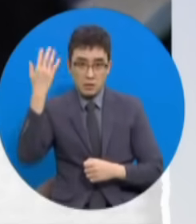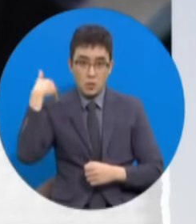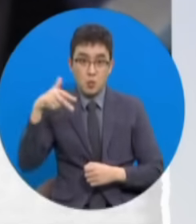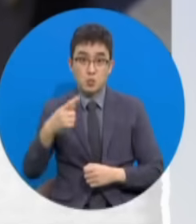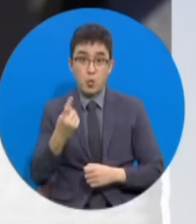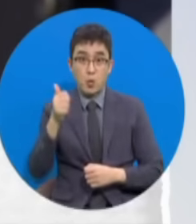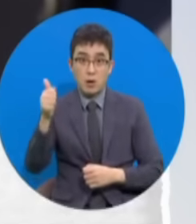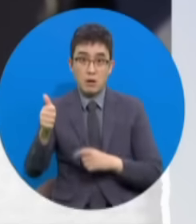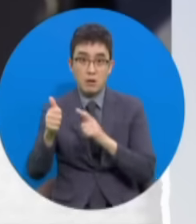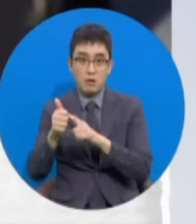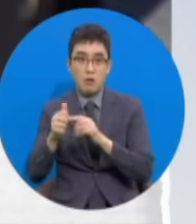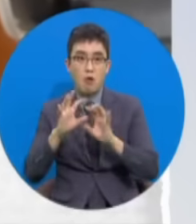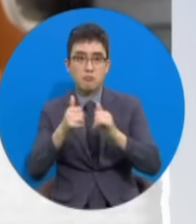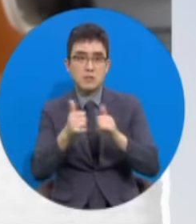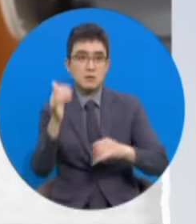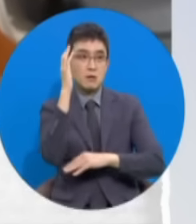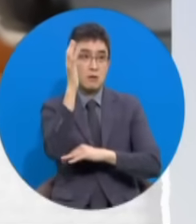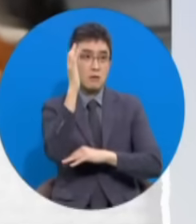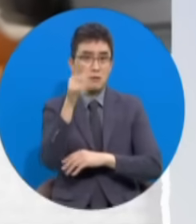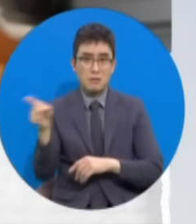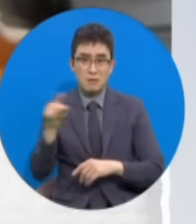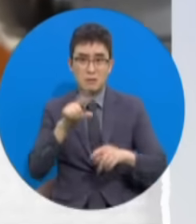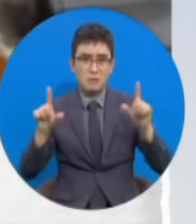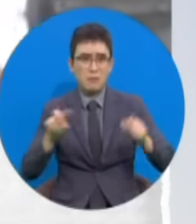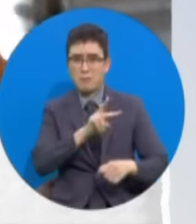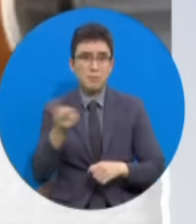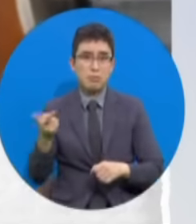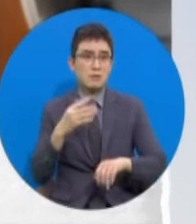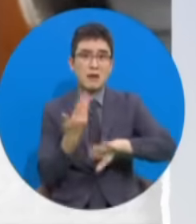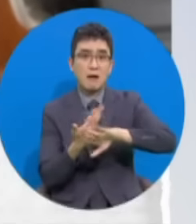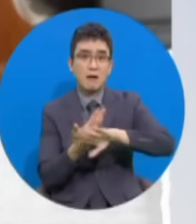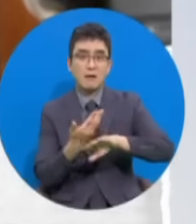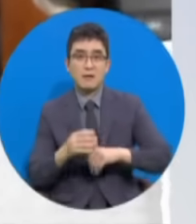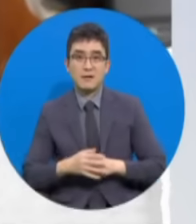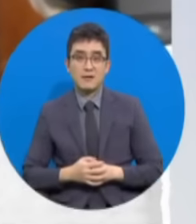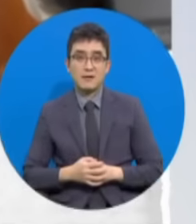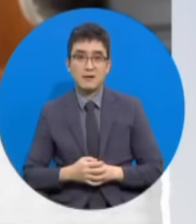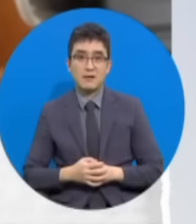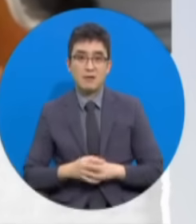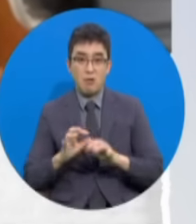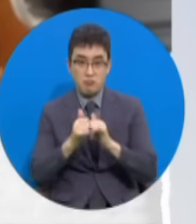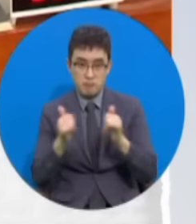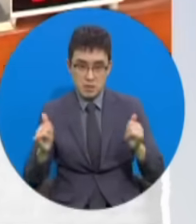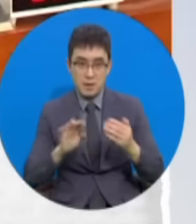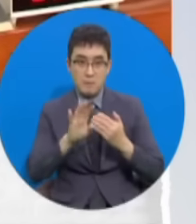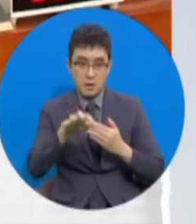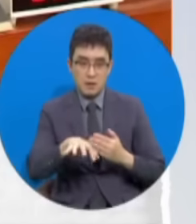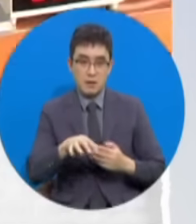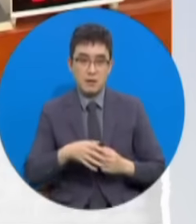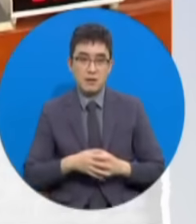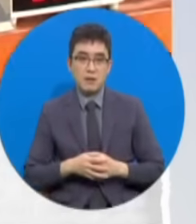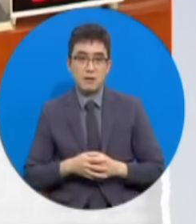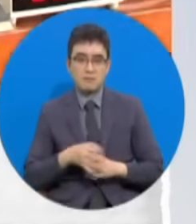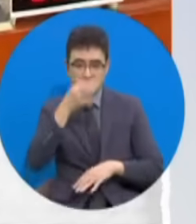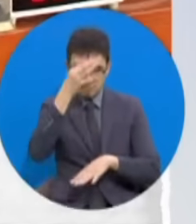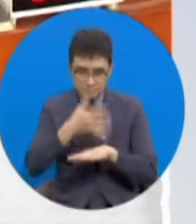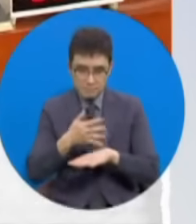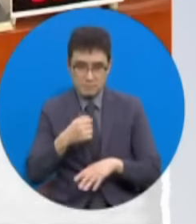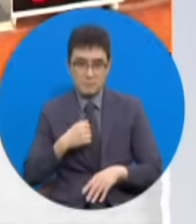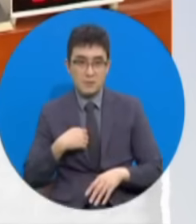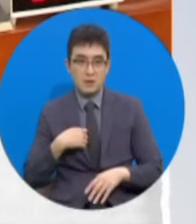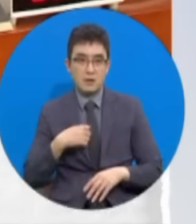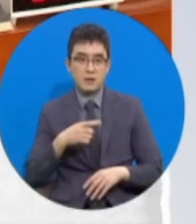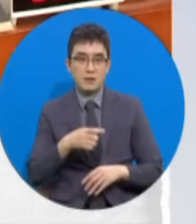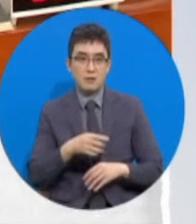설명했던 내용들과는 판이하게 다른 내용이지 않습니까? 예. 단 한 번만이라도 국민 앞에 정말 송구하고 죄송하다. 국민적 눈높이에 맞추지